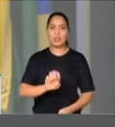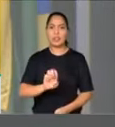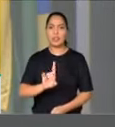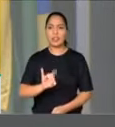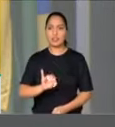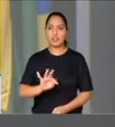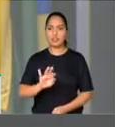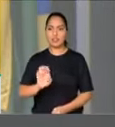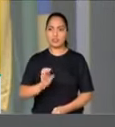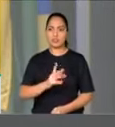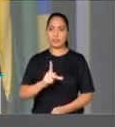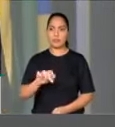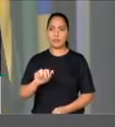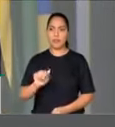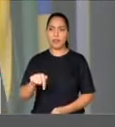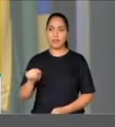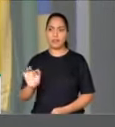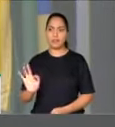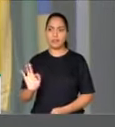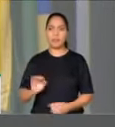Piaf.